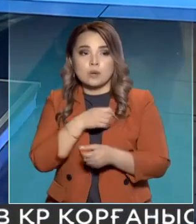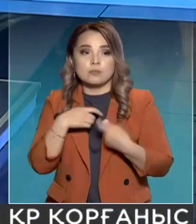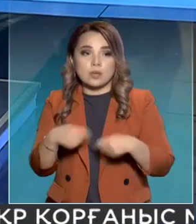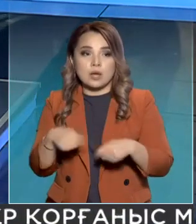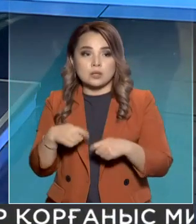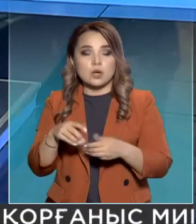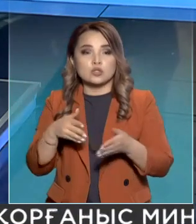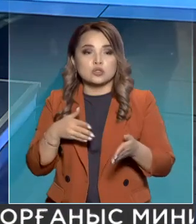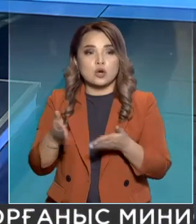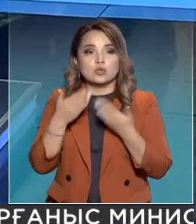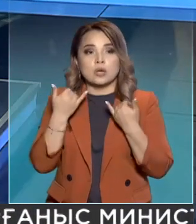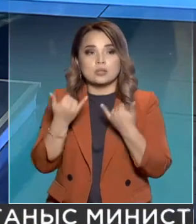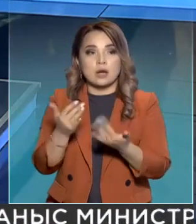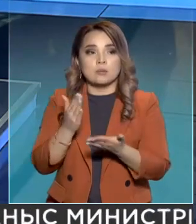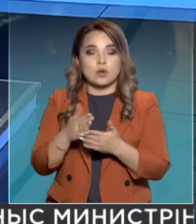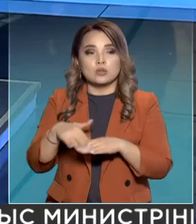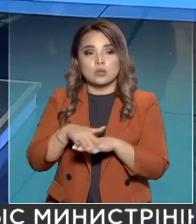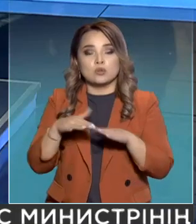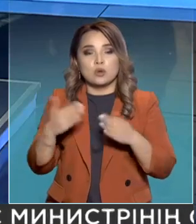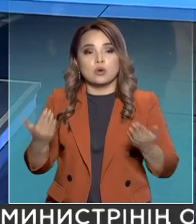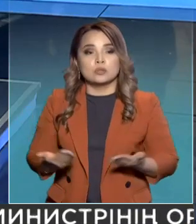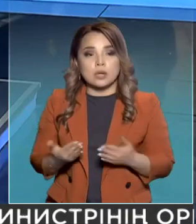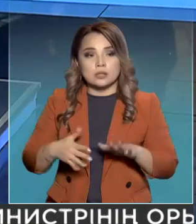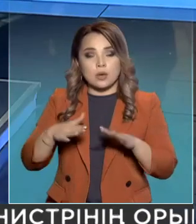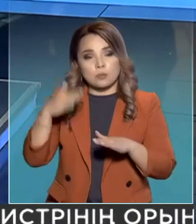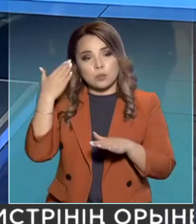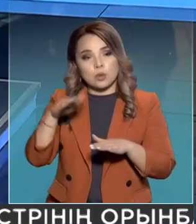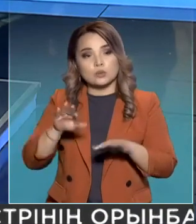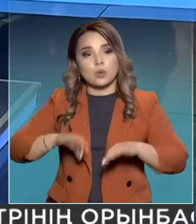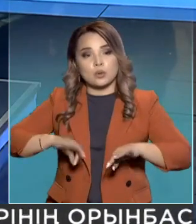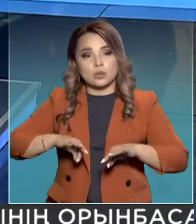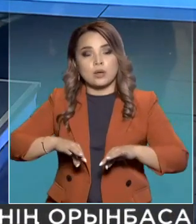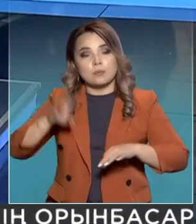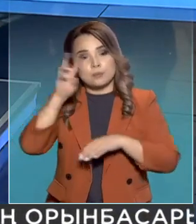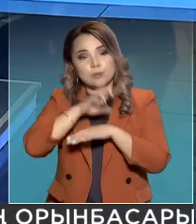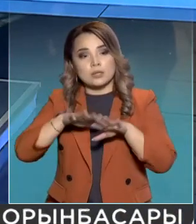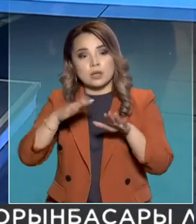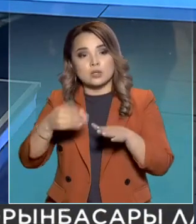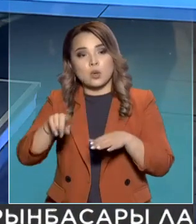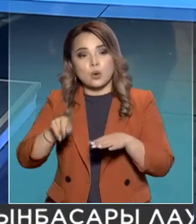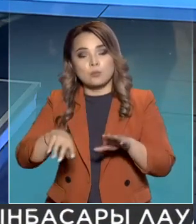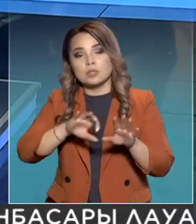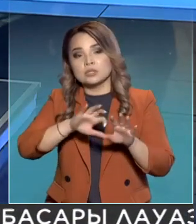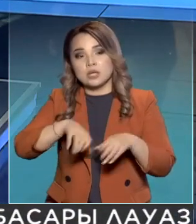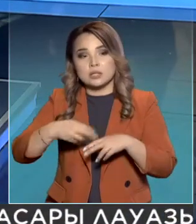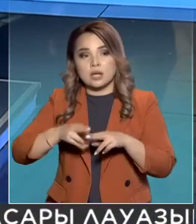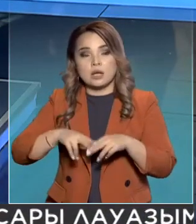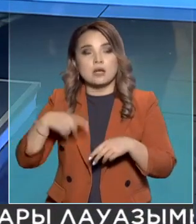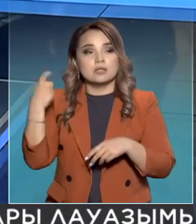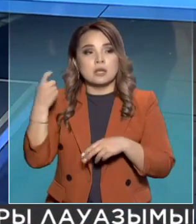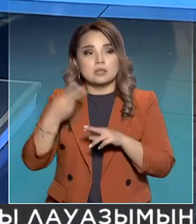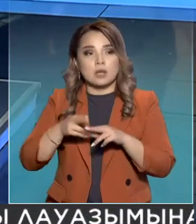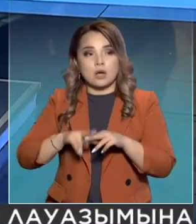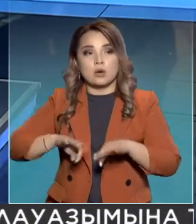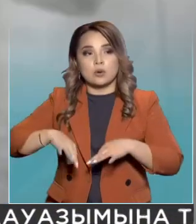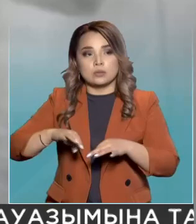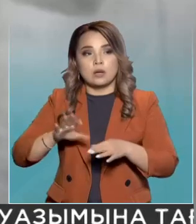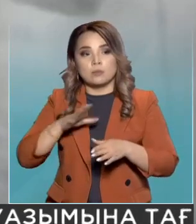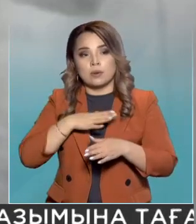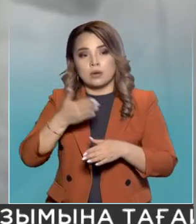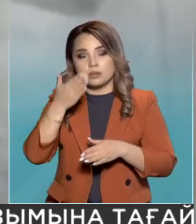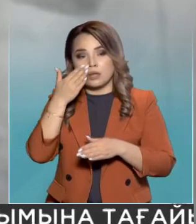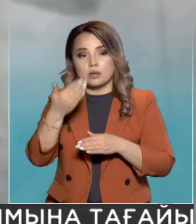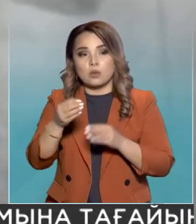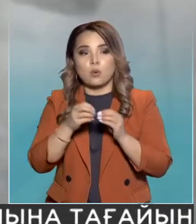күн көруді ұйғарған. Ол тұрғын үйлердің аулаларында бөтен көліктердің мемлекеттік нөмірлерін шешіп алып, иесіне көліктің алдыңғы